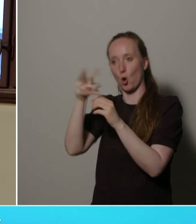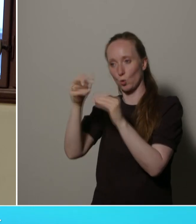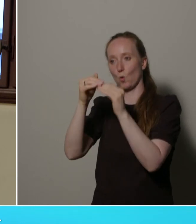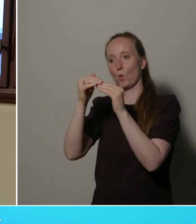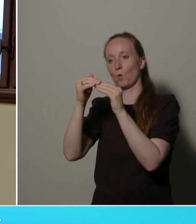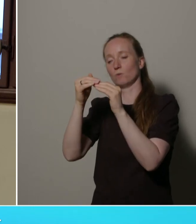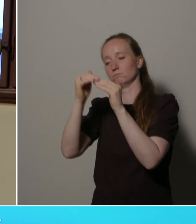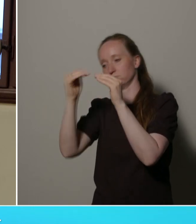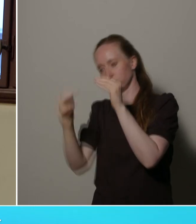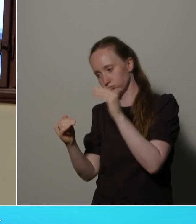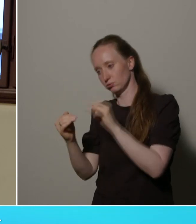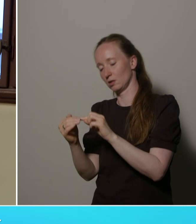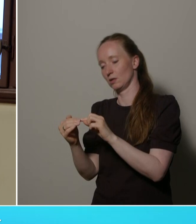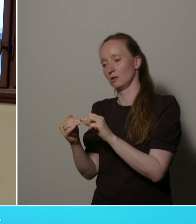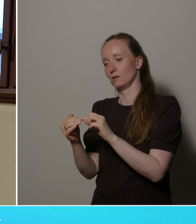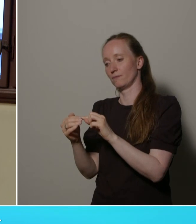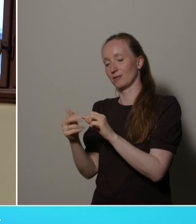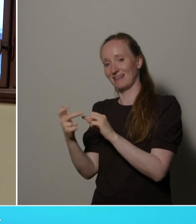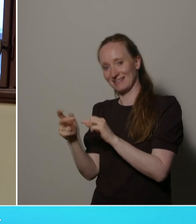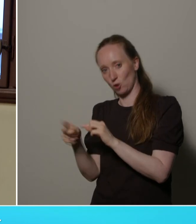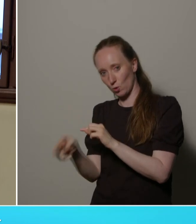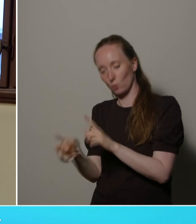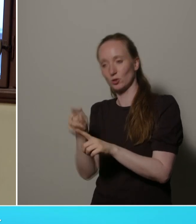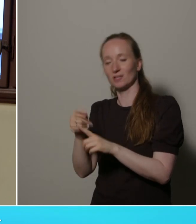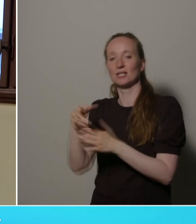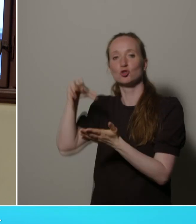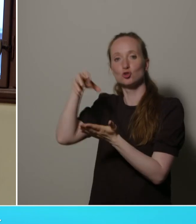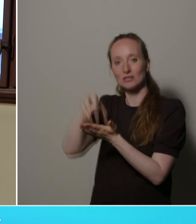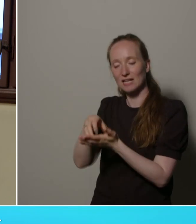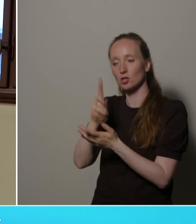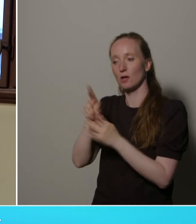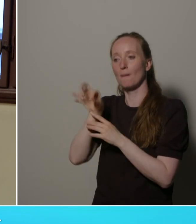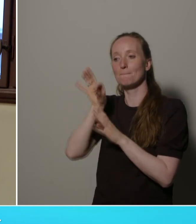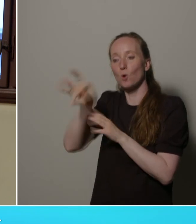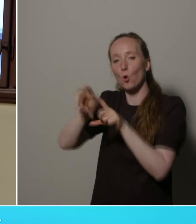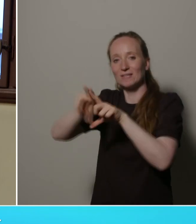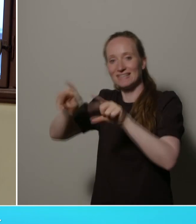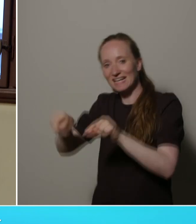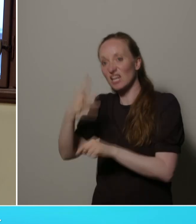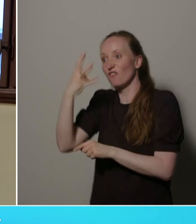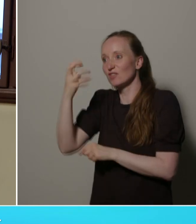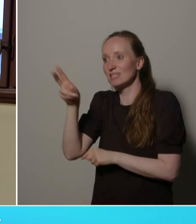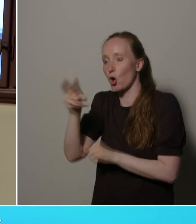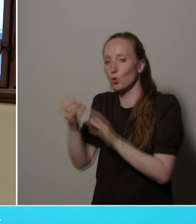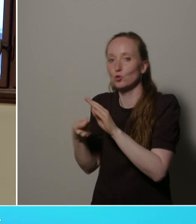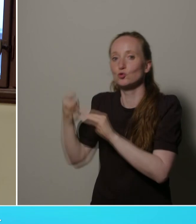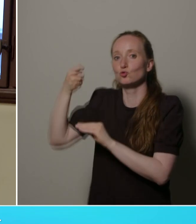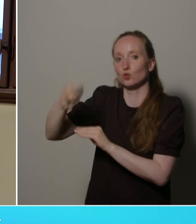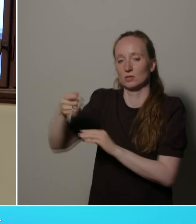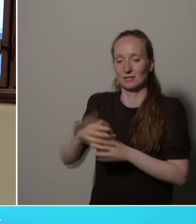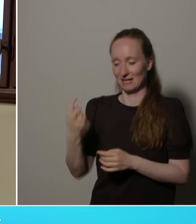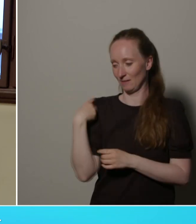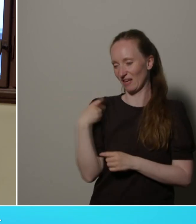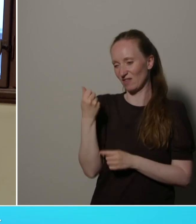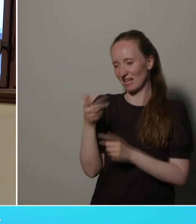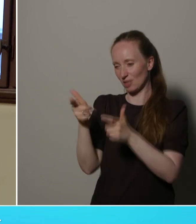Euro Zuschuss der Stadt pro Ticket. Und ich meine, wir haben uns gestern im Finanzausschuss die Zahlen dazu